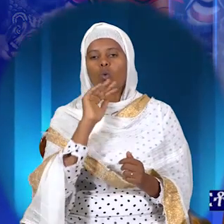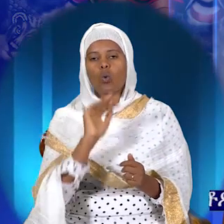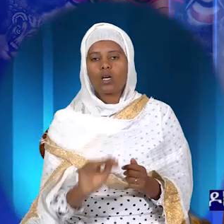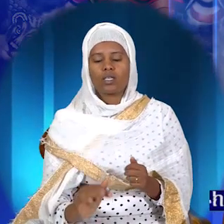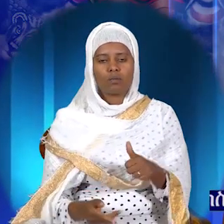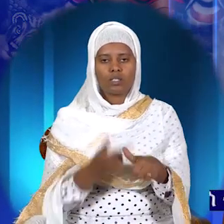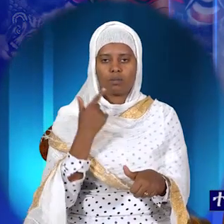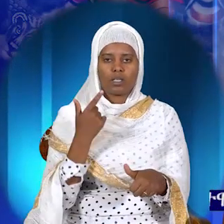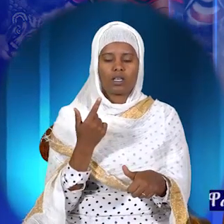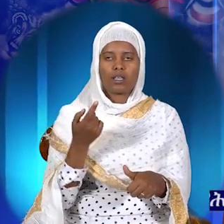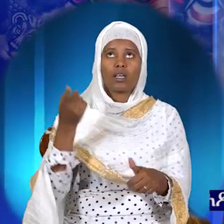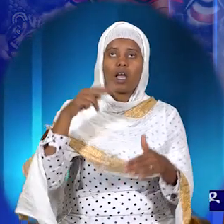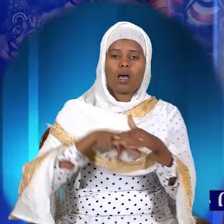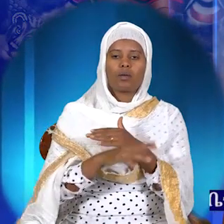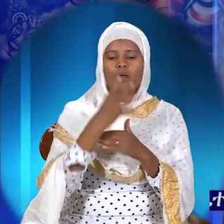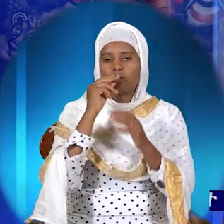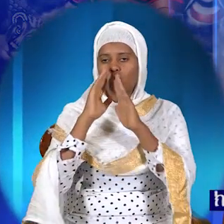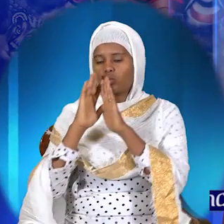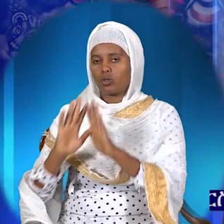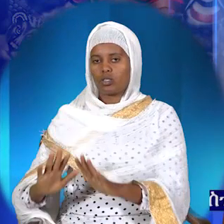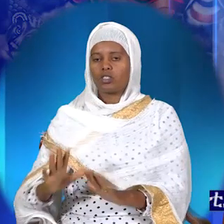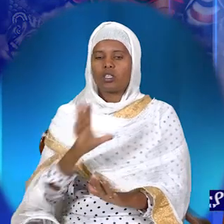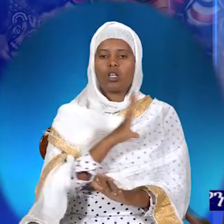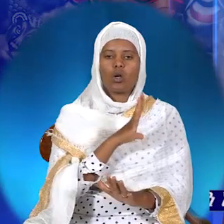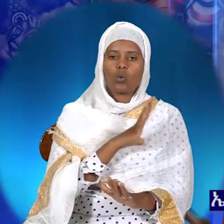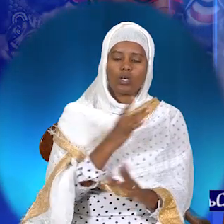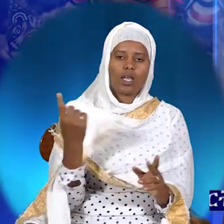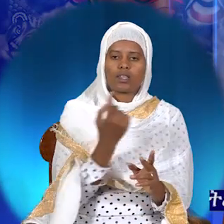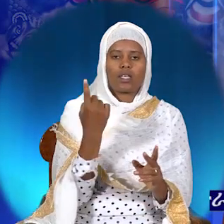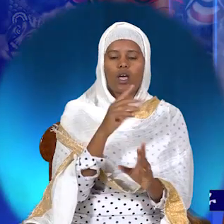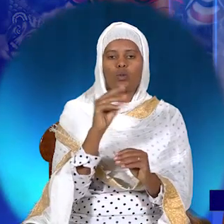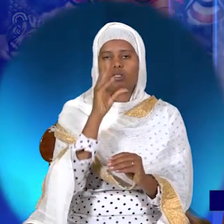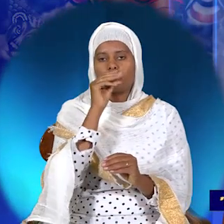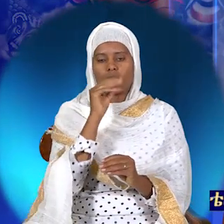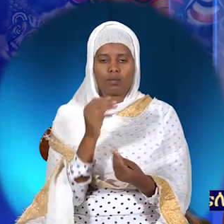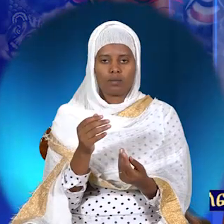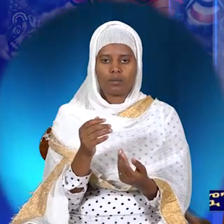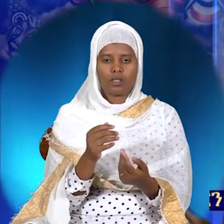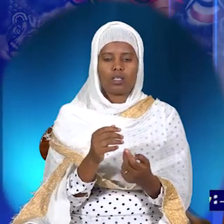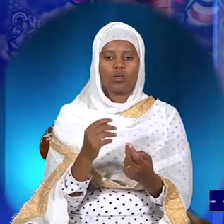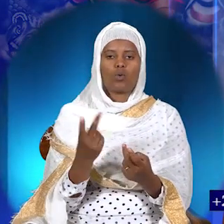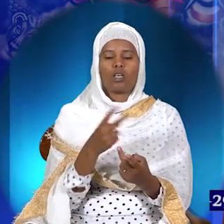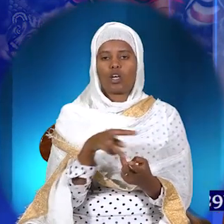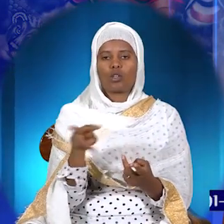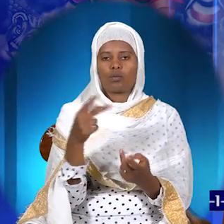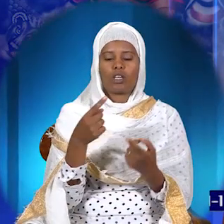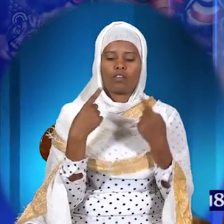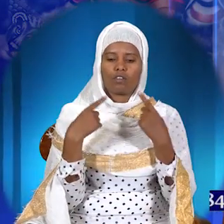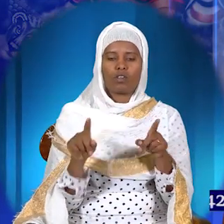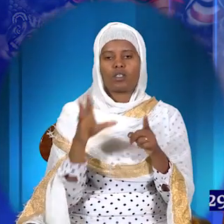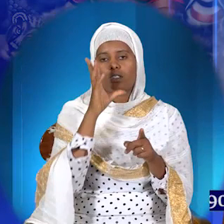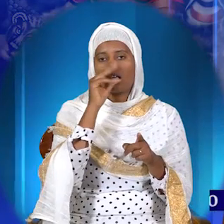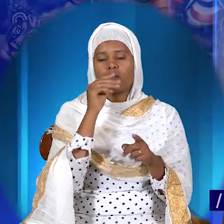እንተዳኢልና ወልድ እንተዳ ኾይኑ ናይ አብን ናይ መንፈስ ቅዱስን ህልውና ጥራይ እዩ ክጠቅስ ወይ ናይ ዚኦም ክልተ